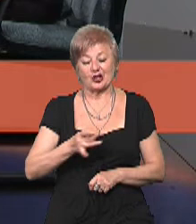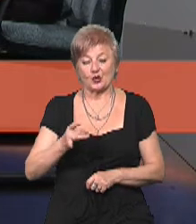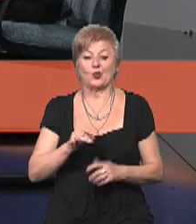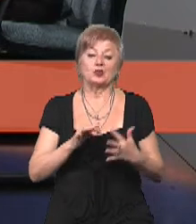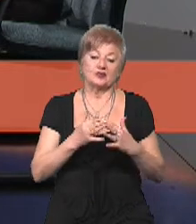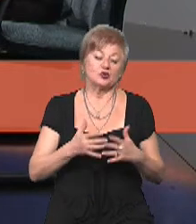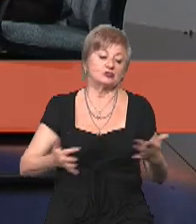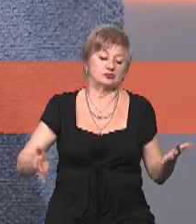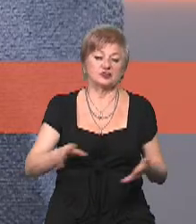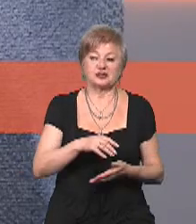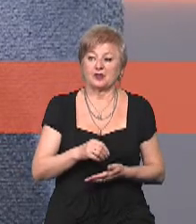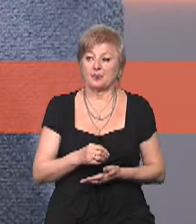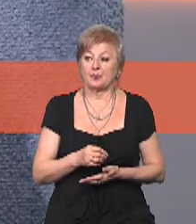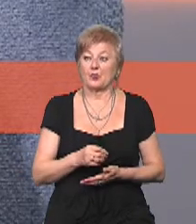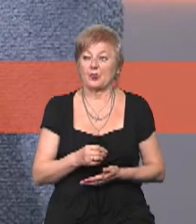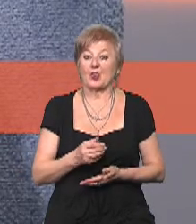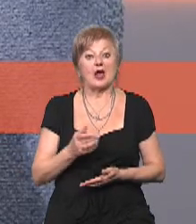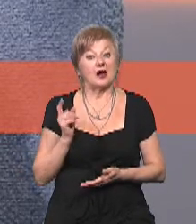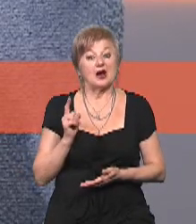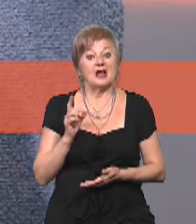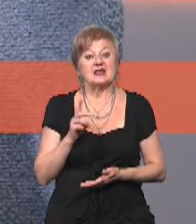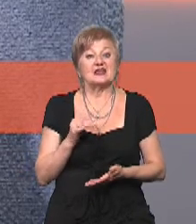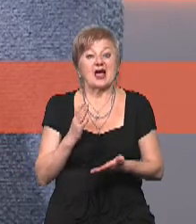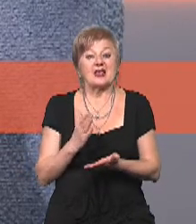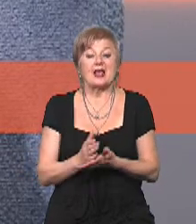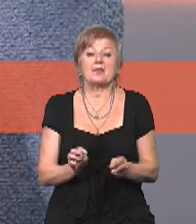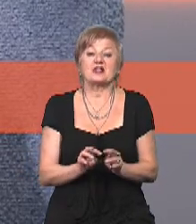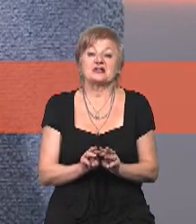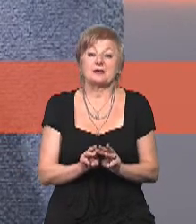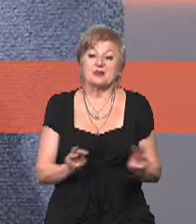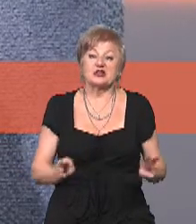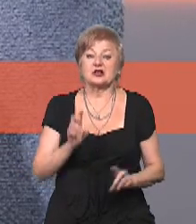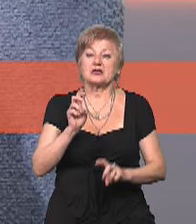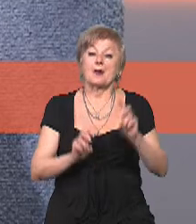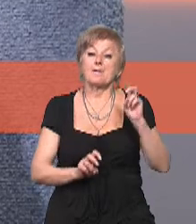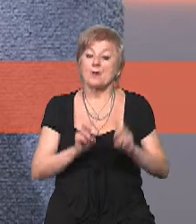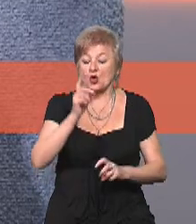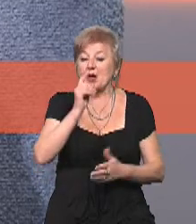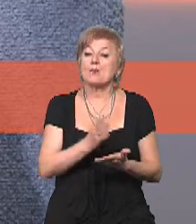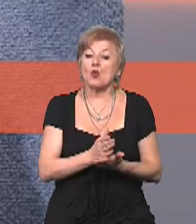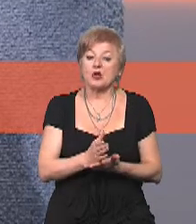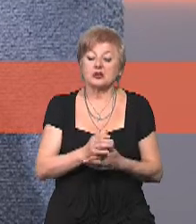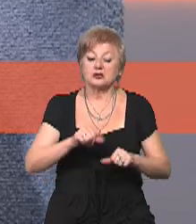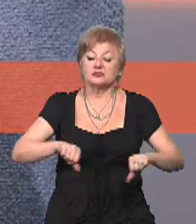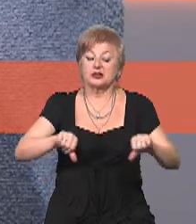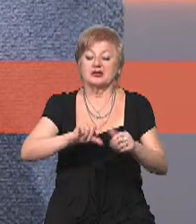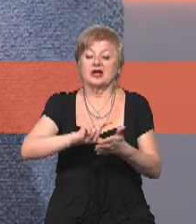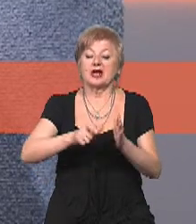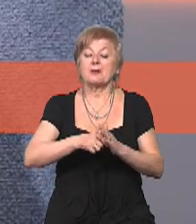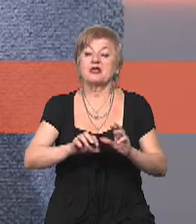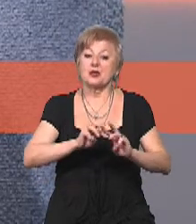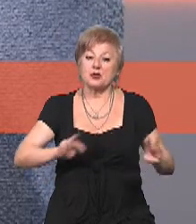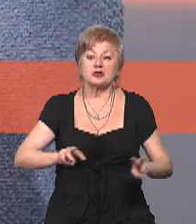целом Украине. А как вы вважаете, наявность Министерства промысловой политики в складе Кабинета министров,